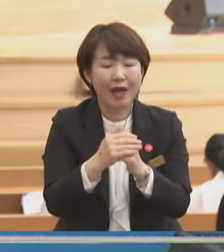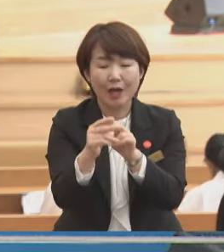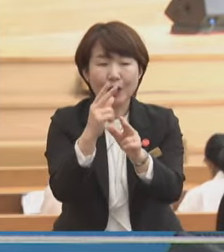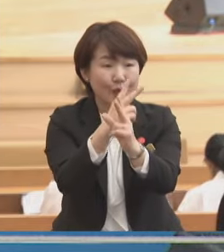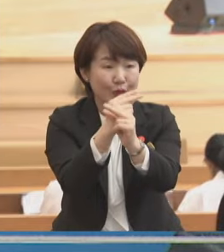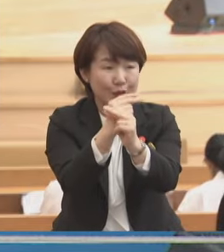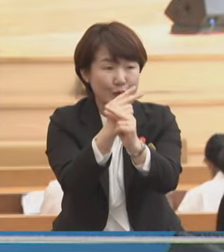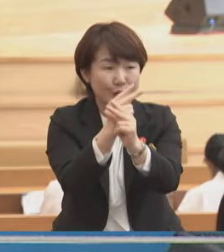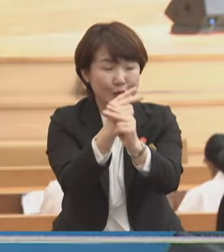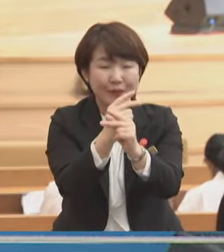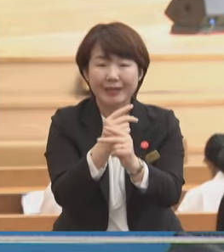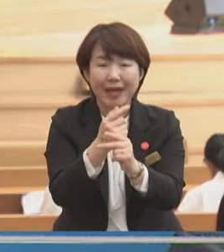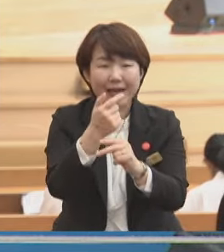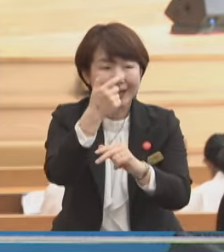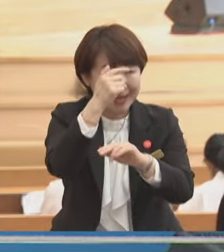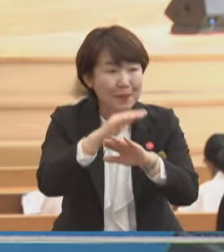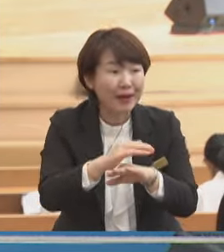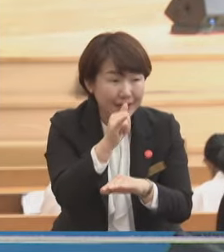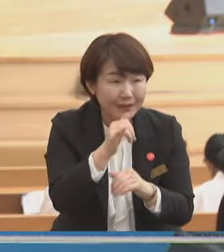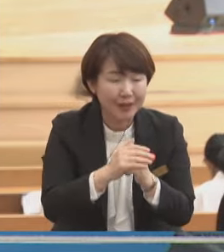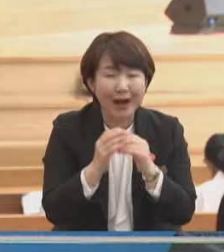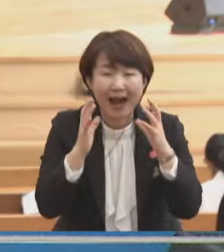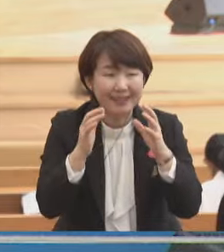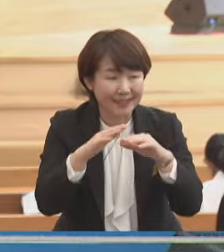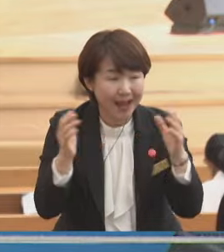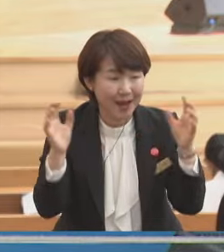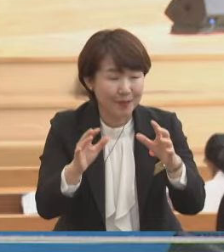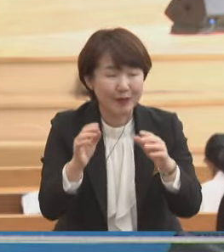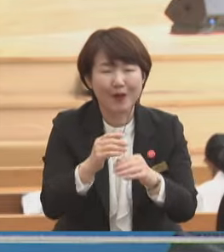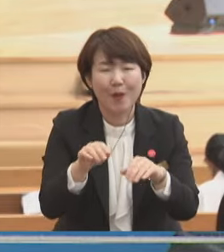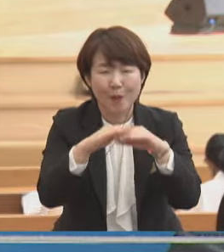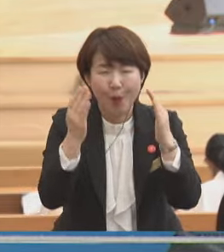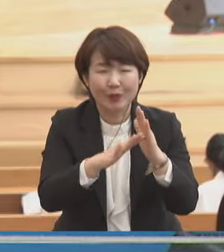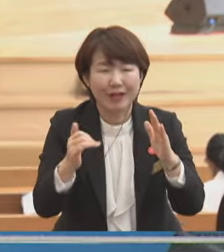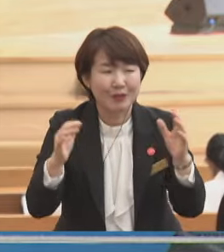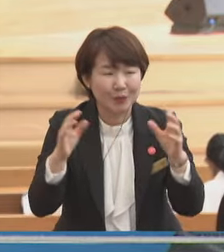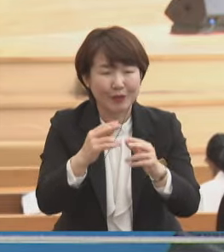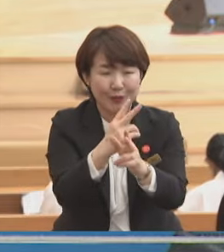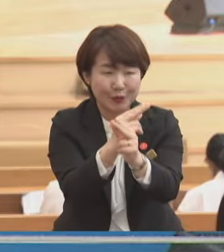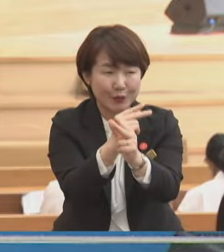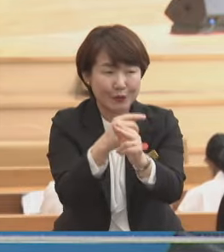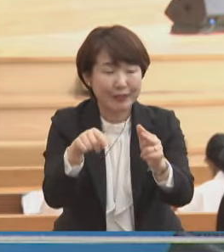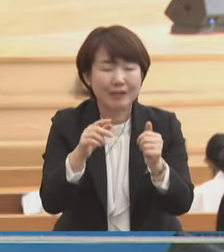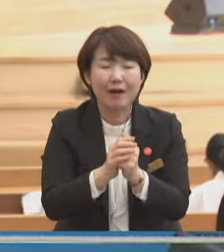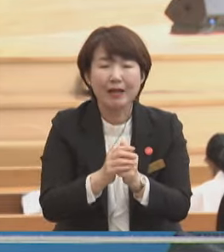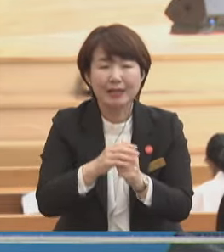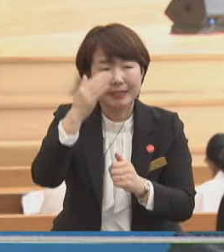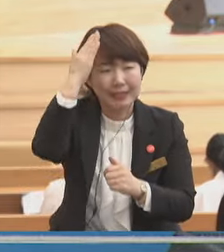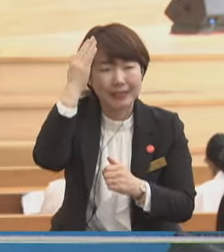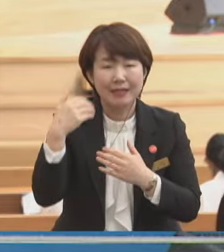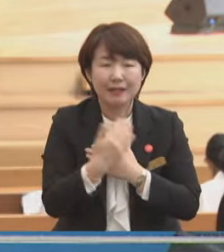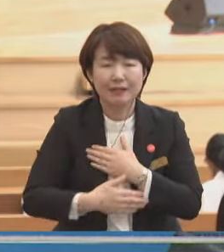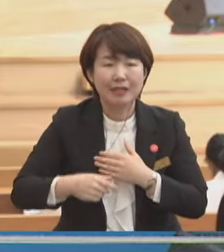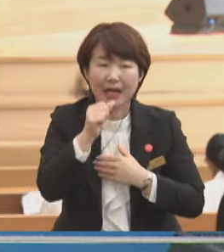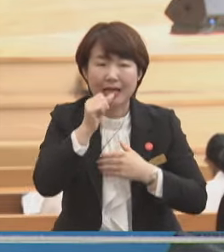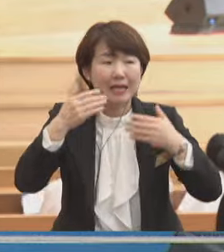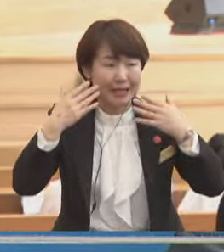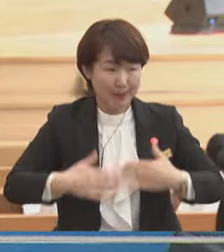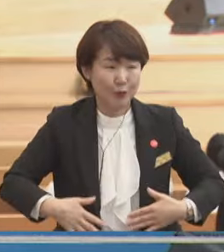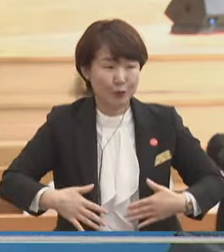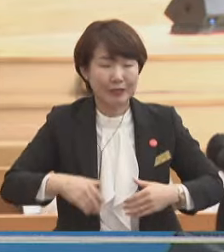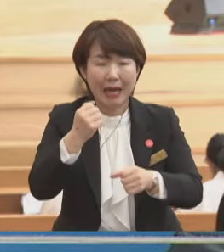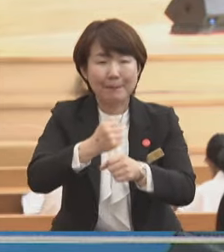온가족 주일학교가 있잖아요 그 온가족 주일학교에서 전신갑주 만들기를 했어요 그래서